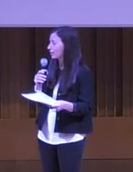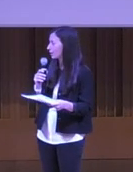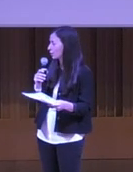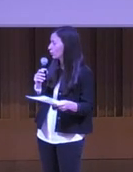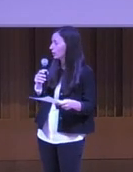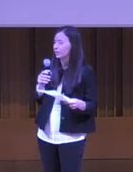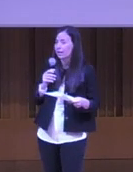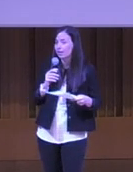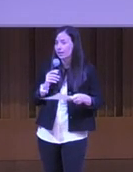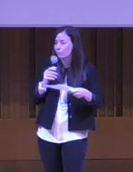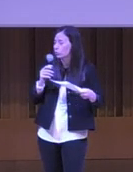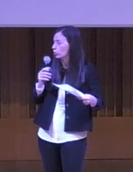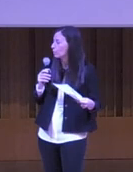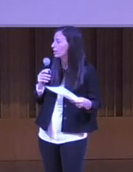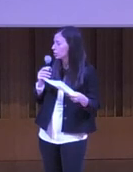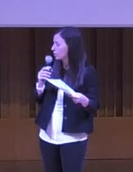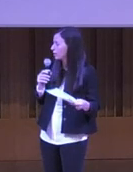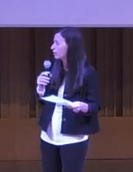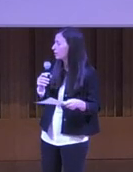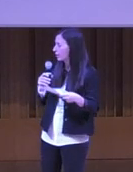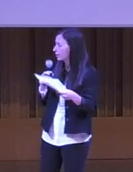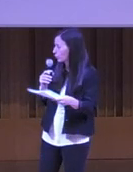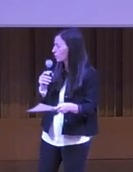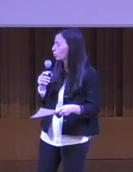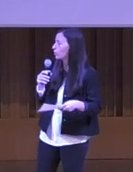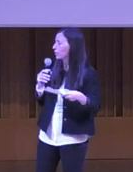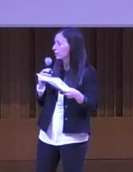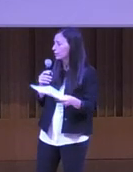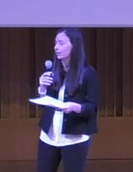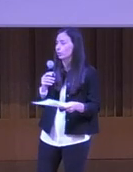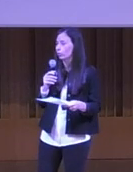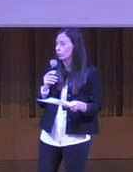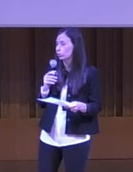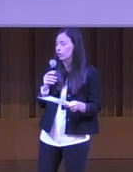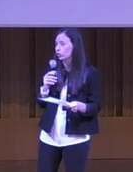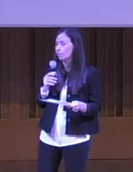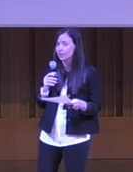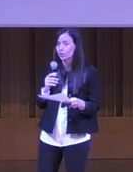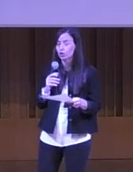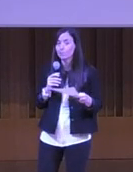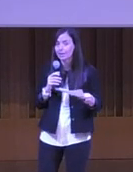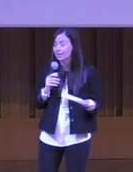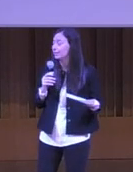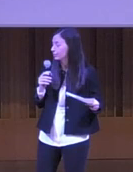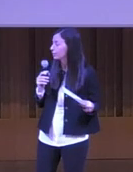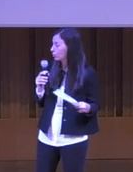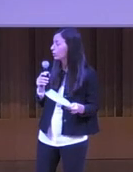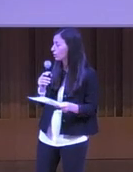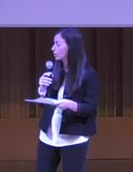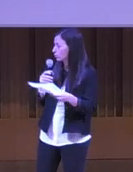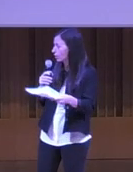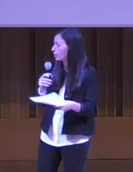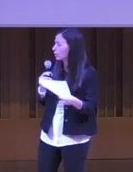aquesta afectació anirà en funció del planejament i del seu desenvolupament i que no és una cosa, mai és una cosa immediata,